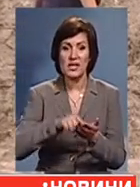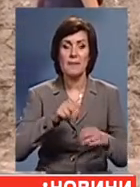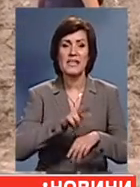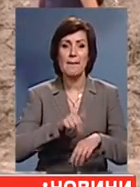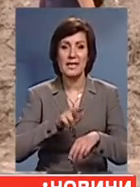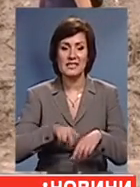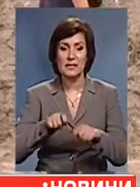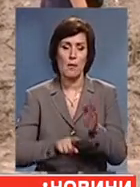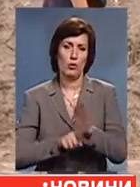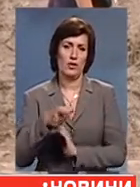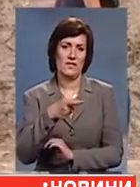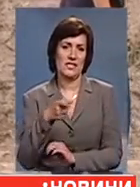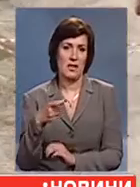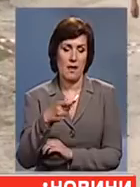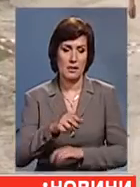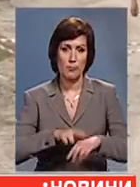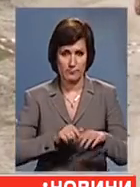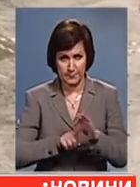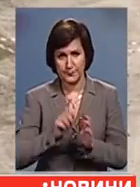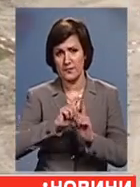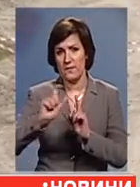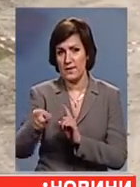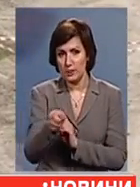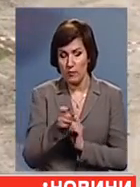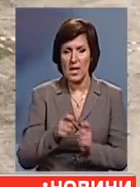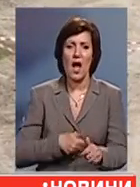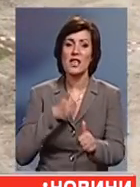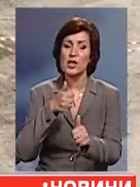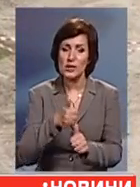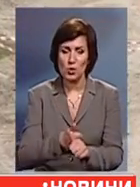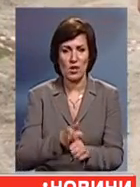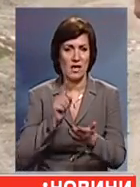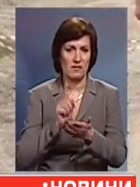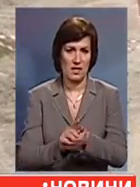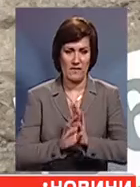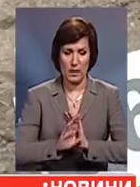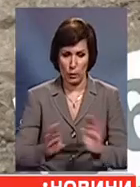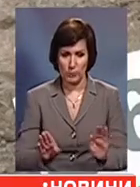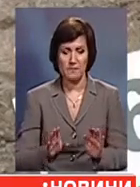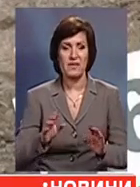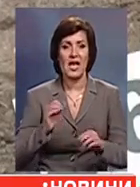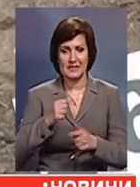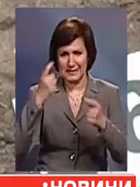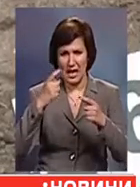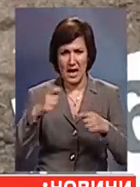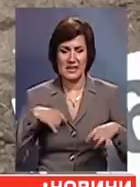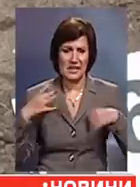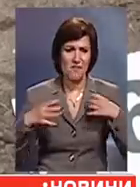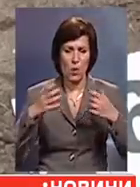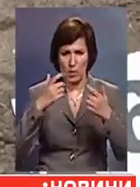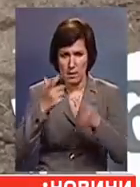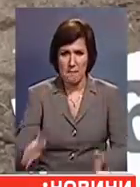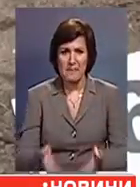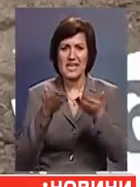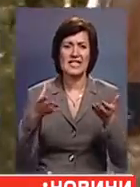міліцейський заслін, почав стріляти. Правоохоронці відкрили вогонь у відповідь, але наздогнати злочинця їм не вдалося. За тривогою одразу були підняті усі